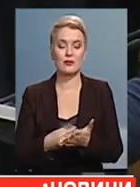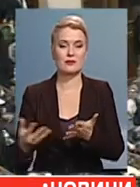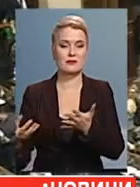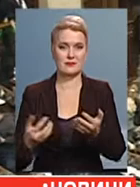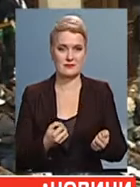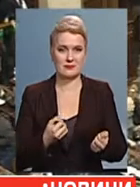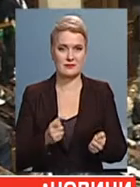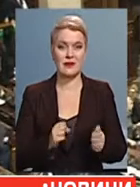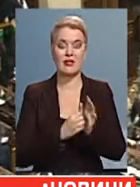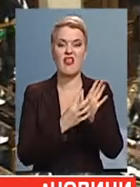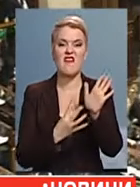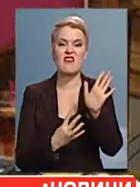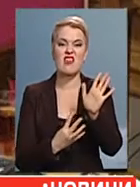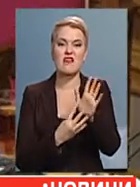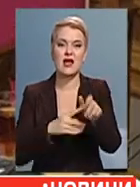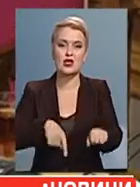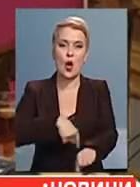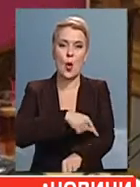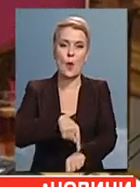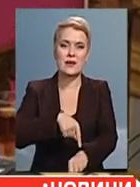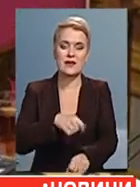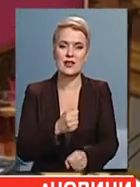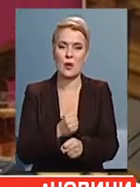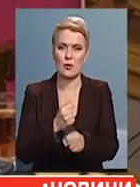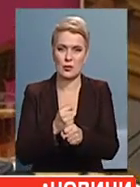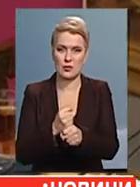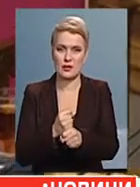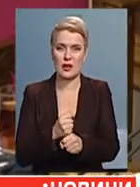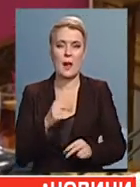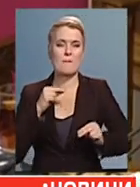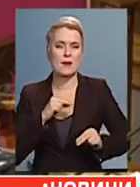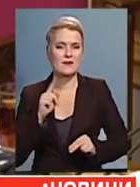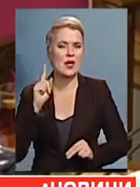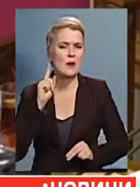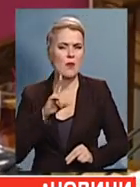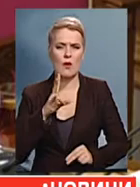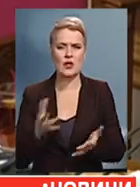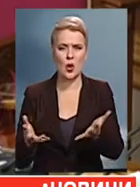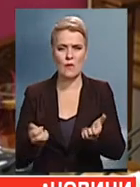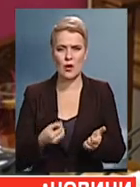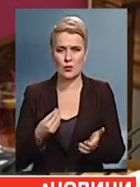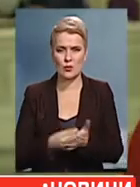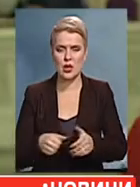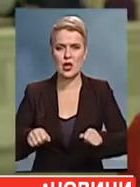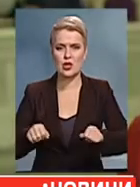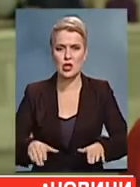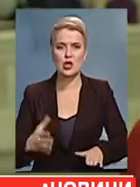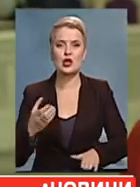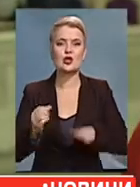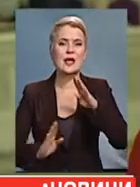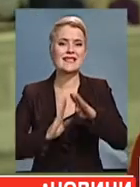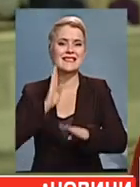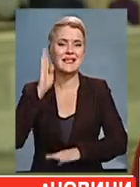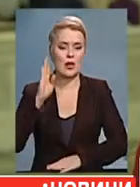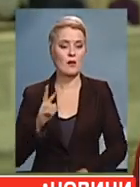досягли за 19 годин роботи, з них 15 у сесійній залі. Працювати, поки не ухвалять бюджет, депутати вирішили ще зранку. Вже в